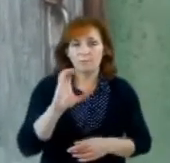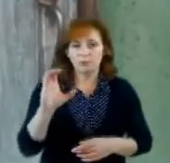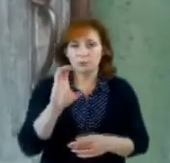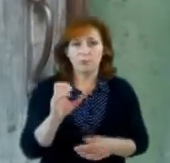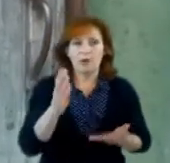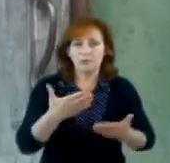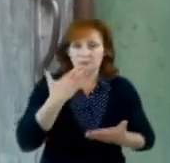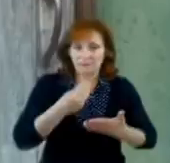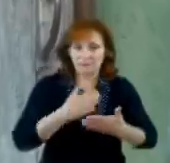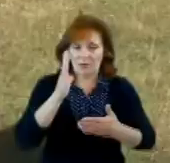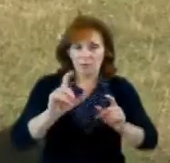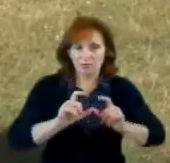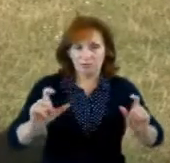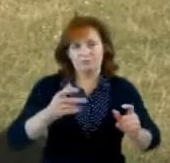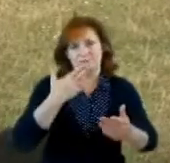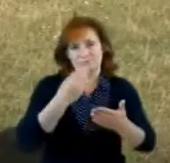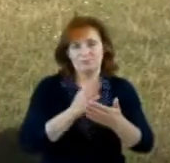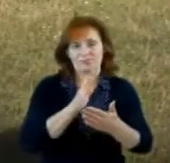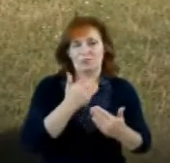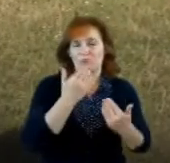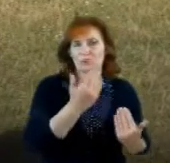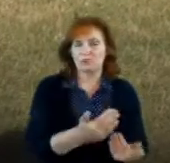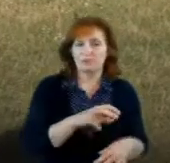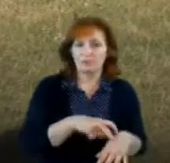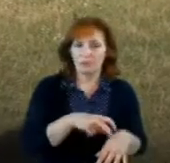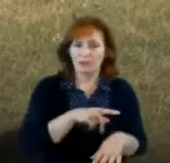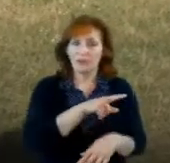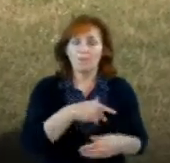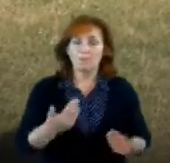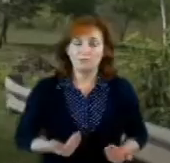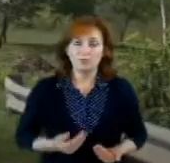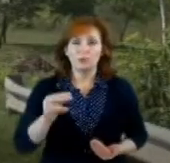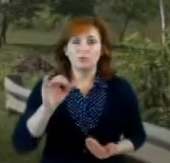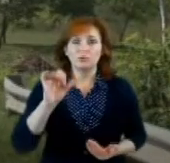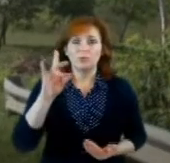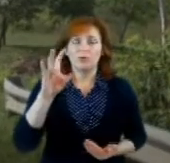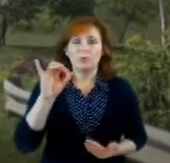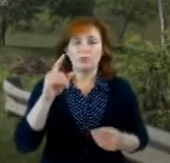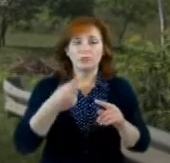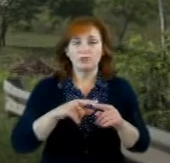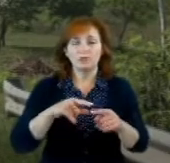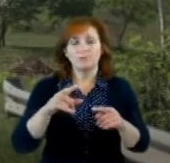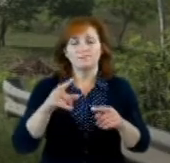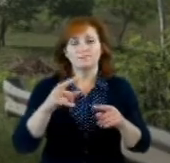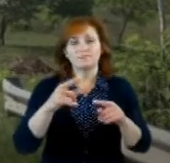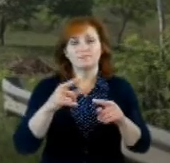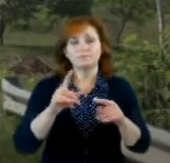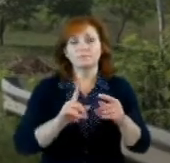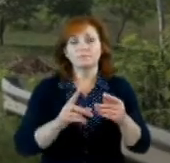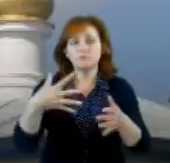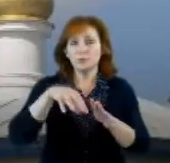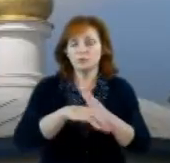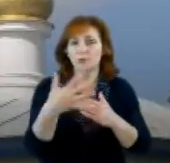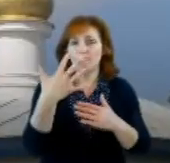лікаря обращатися. Надія – жителька села Чорнотичі на півночі України. Старостат включає 5 сіл з